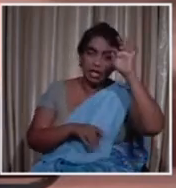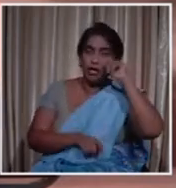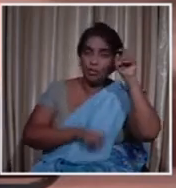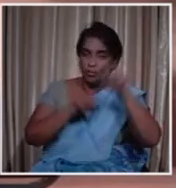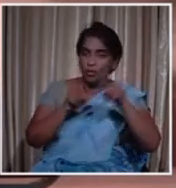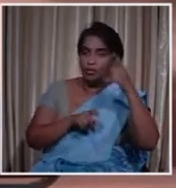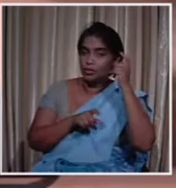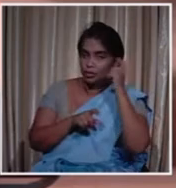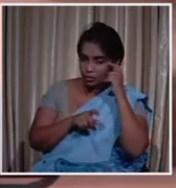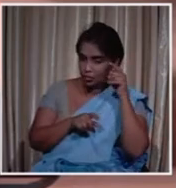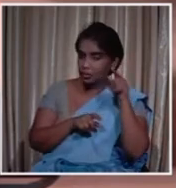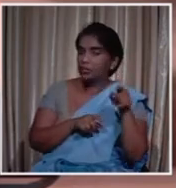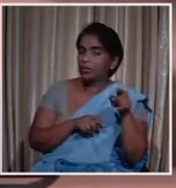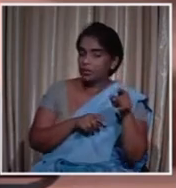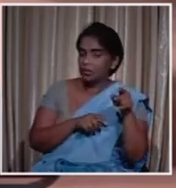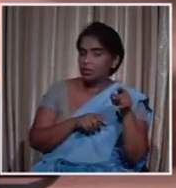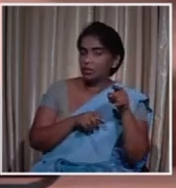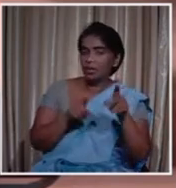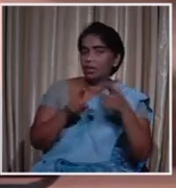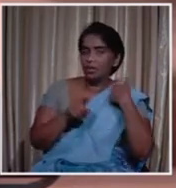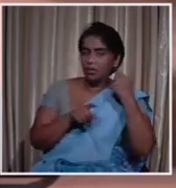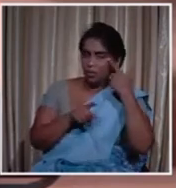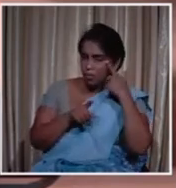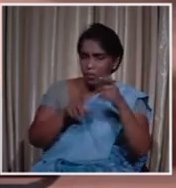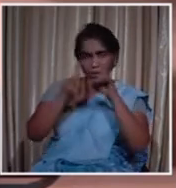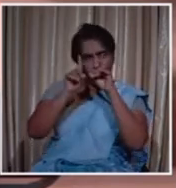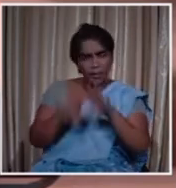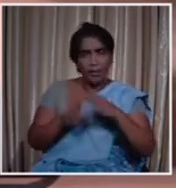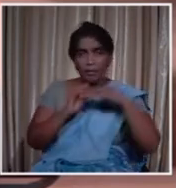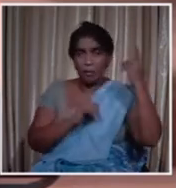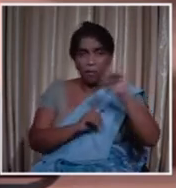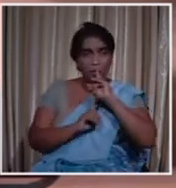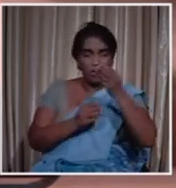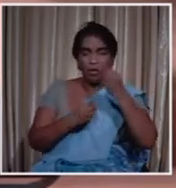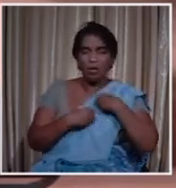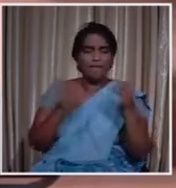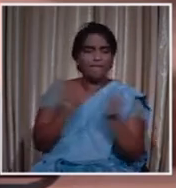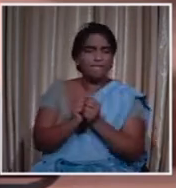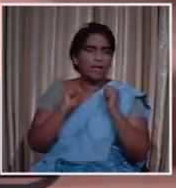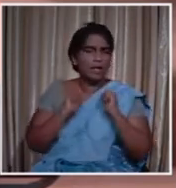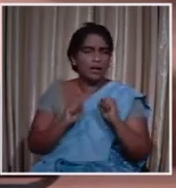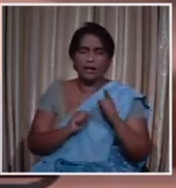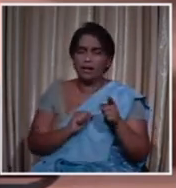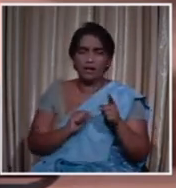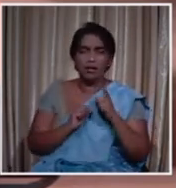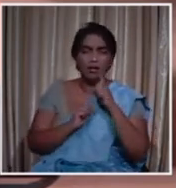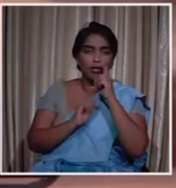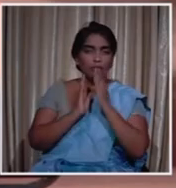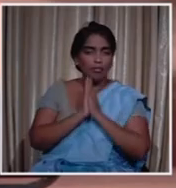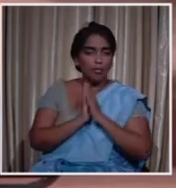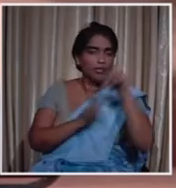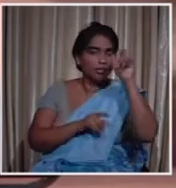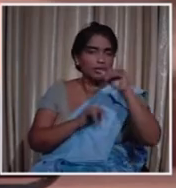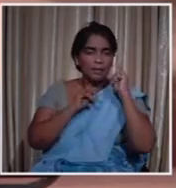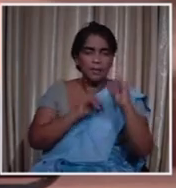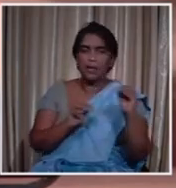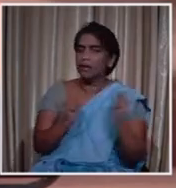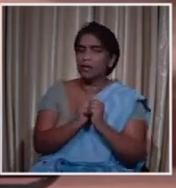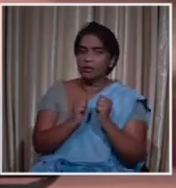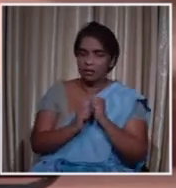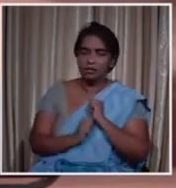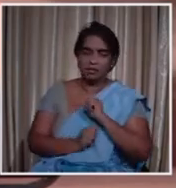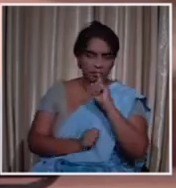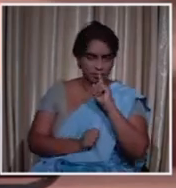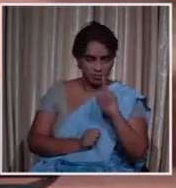இந்த அநியாயங்களை செய்கிறார்கள்? இது தெரிந்துமா பௌத்த பிக்குமார்கள் இந்த அநியாயங்களை மேற்கொள்கிறார்கள்? அப்ப திரும்பவும் நீங்கள் சிந்தித்து பாருங்கள்.